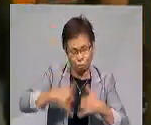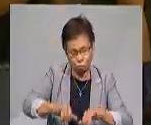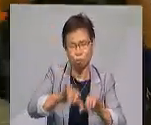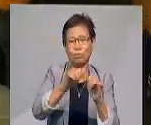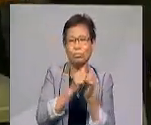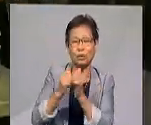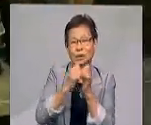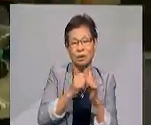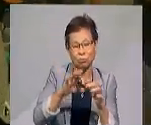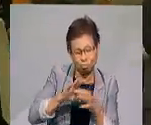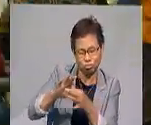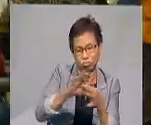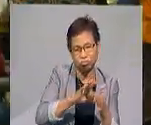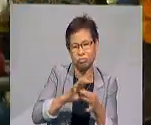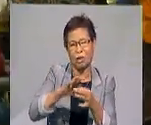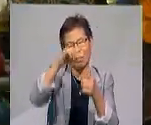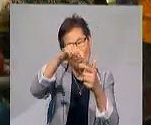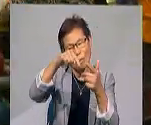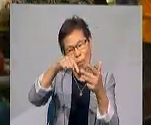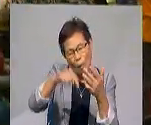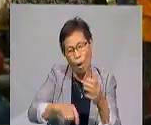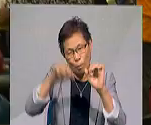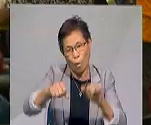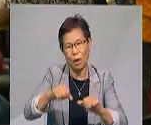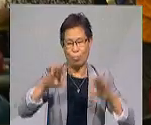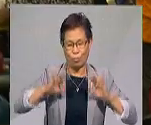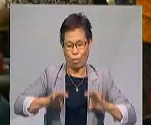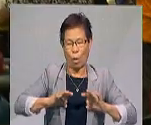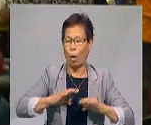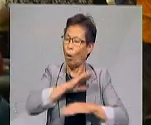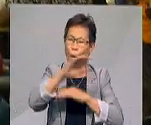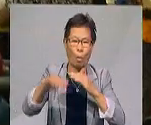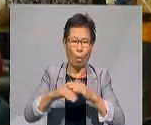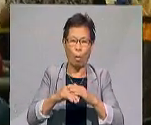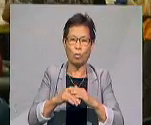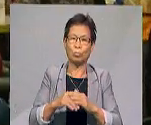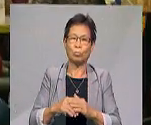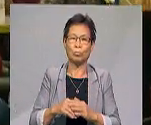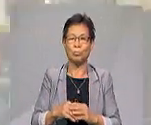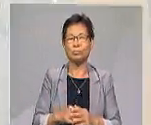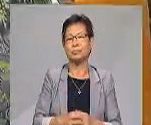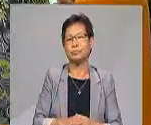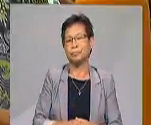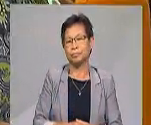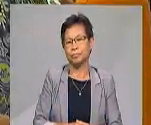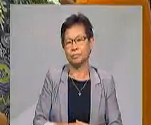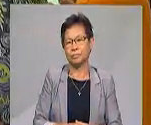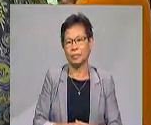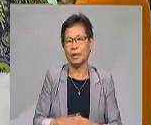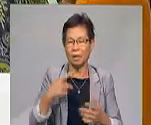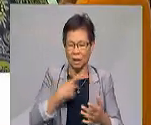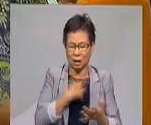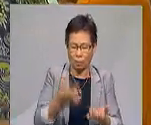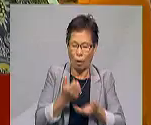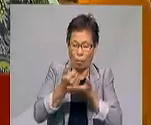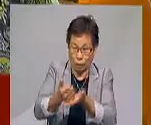dalam apa juga perkara yang boleh memberi manfaat kepada kedua-dua belah pihak, insyaAllah. Di sebalik kita nak membantu,